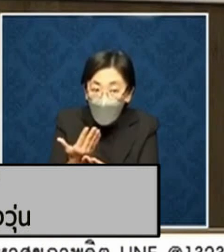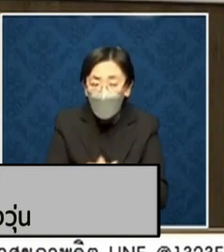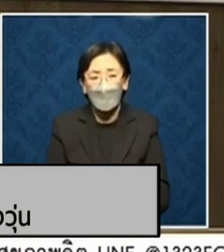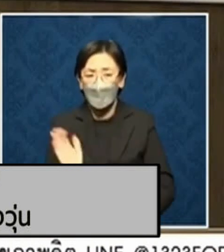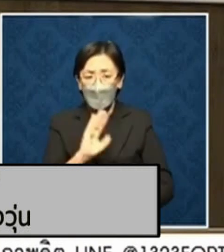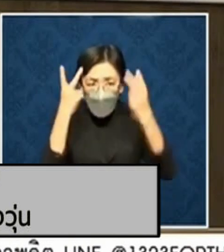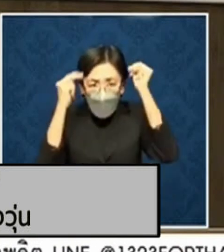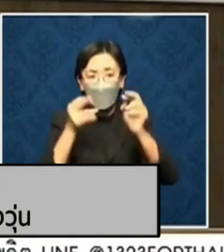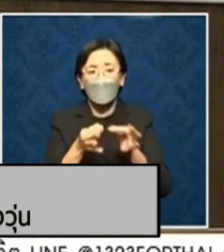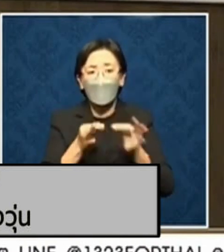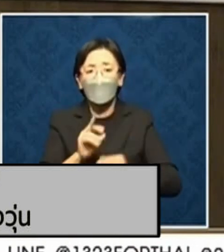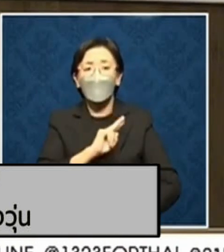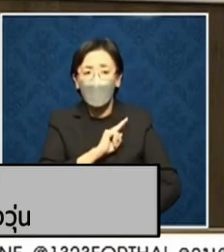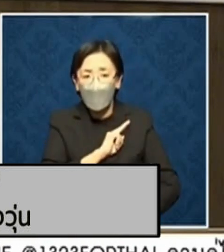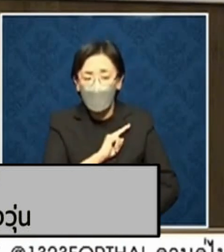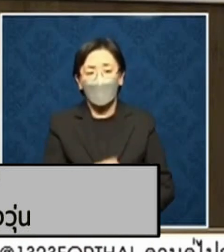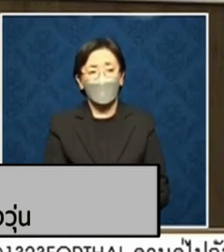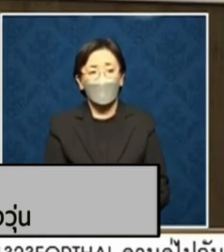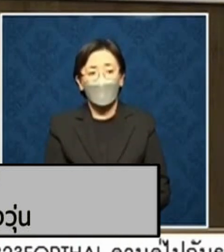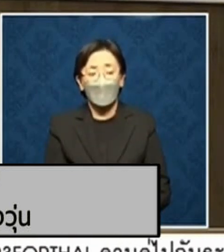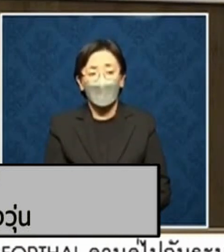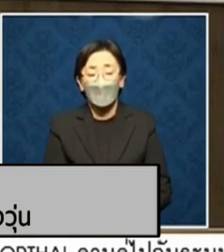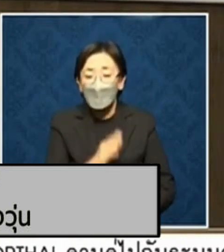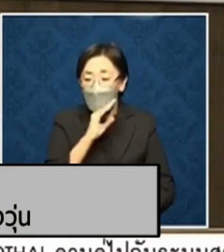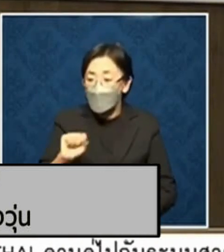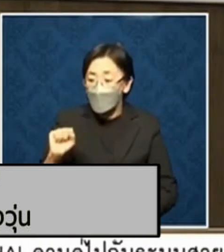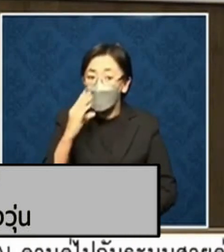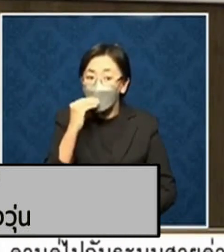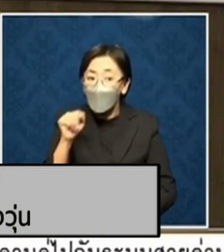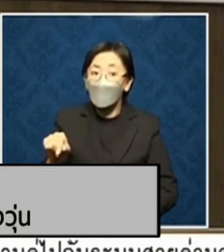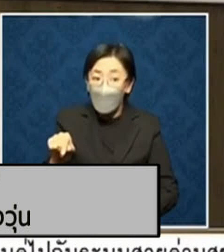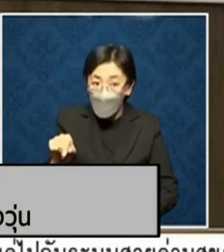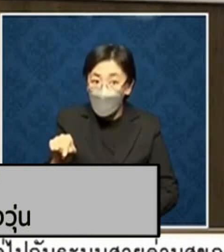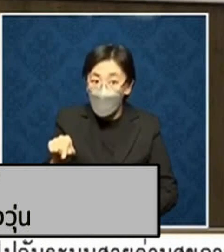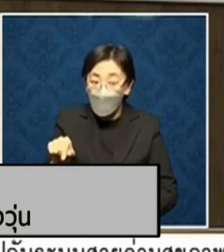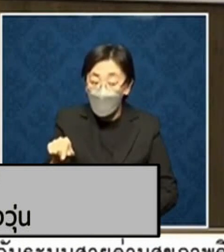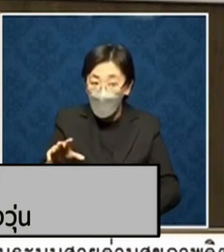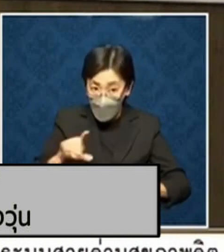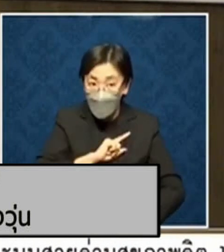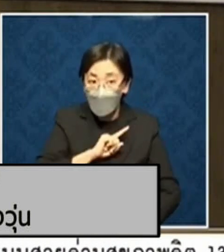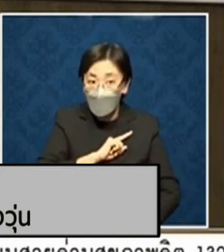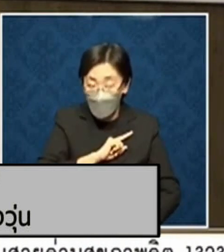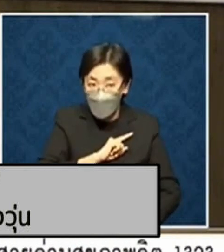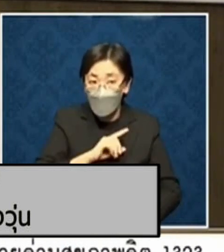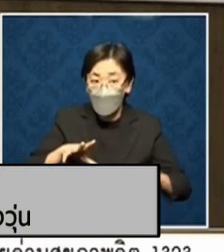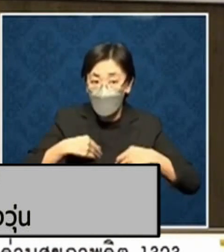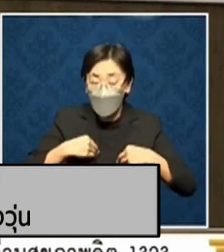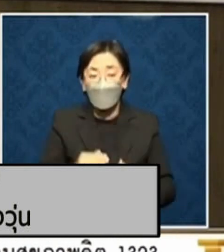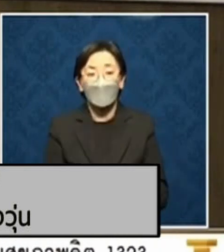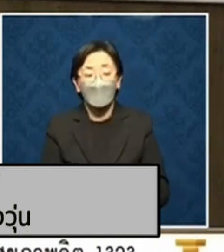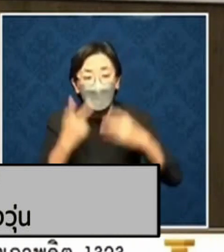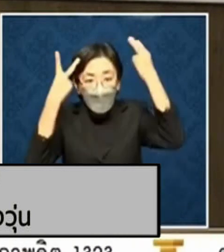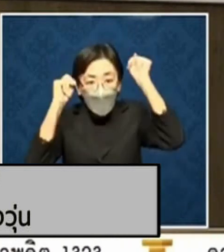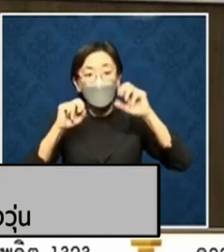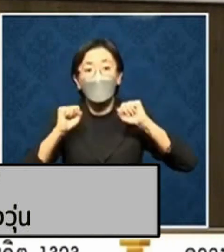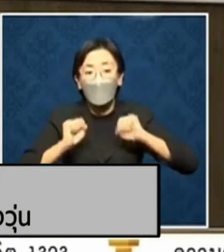เองท่านรับรองในคำพูดของสมาชิกไหมอยากให้ท่านนายกได้ตอบว่าจะอนุญา